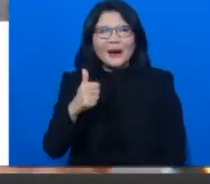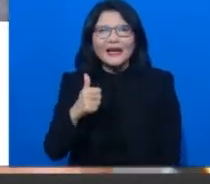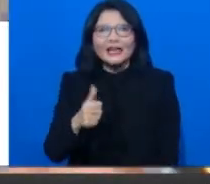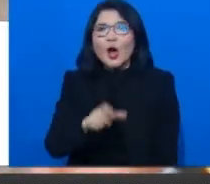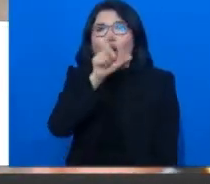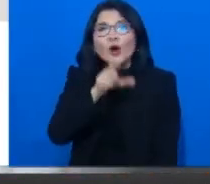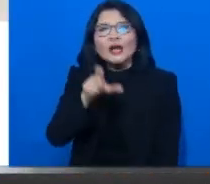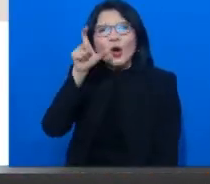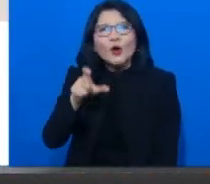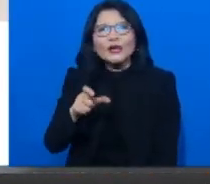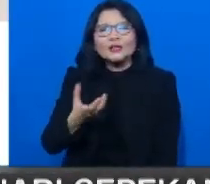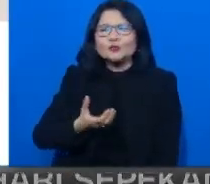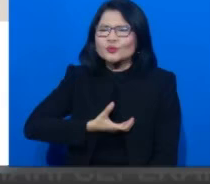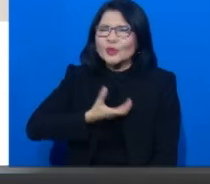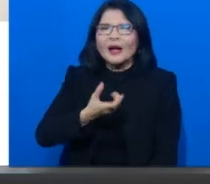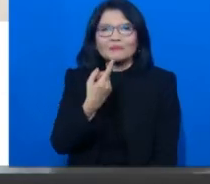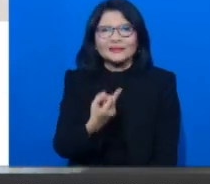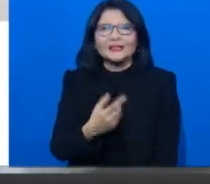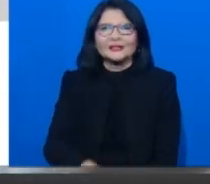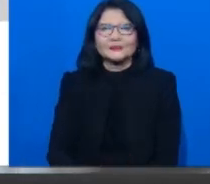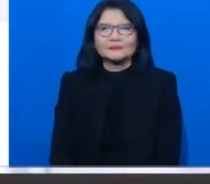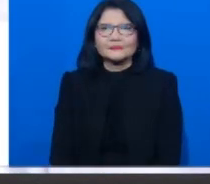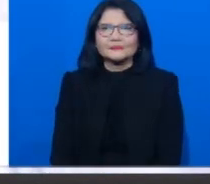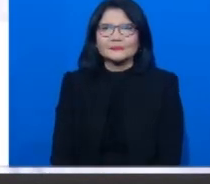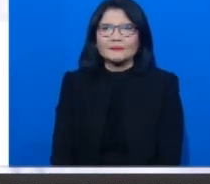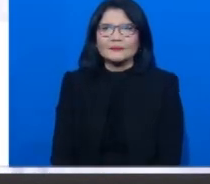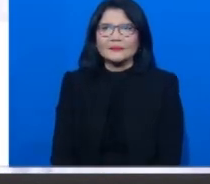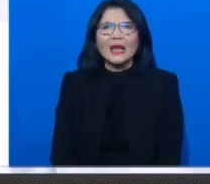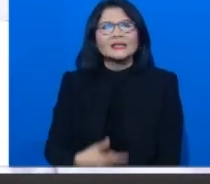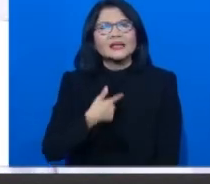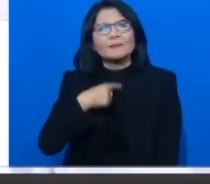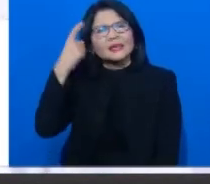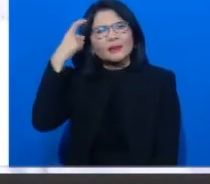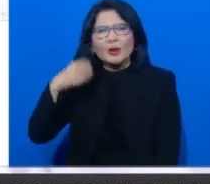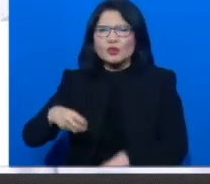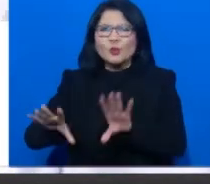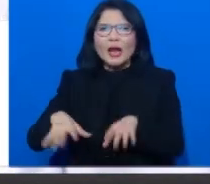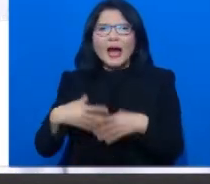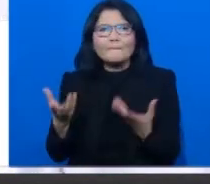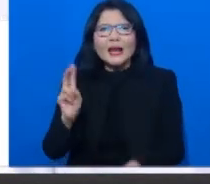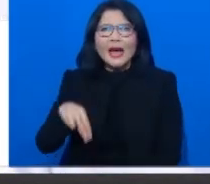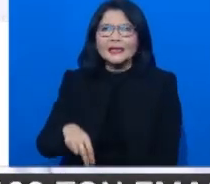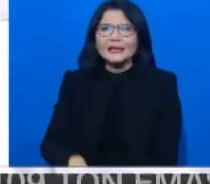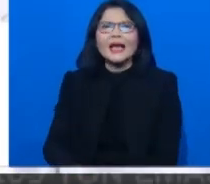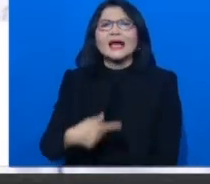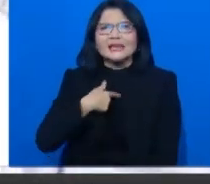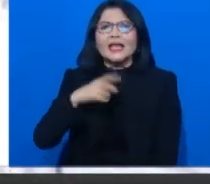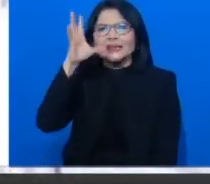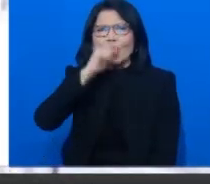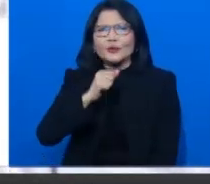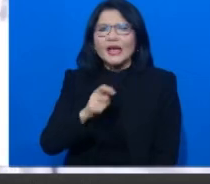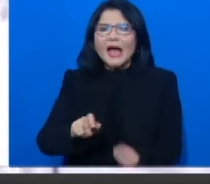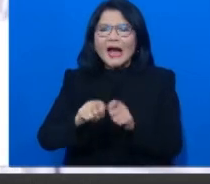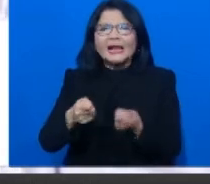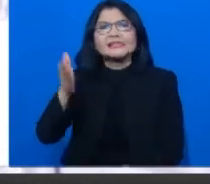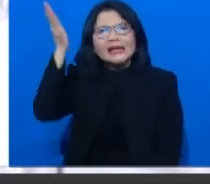diterima baik oleh masyarakat sekitar. Mau dagang apa lagi ya? Udah dari dulu dikenal sama kacang hijau, ya